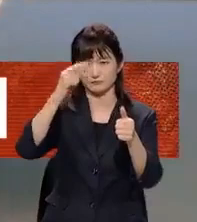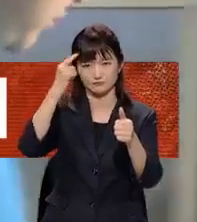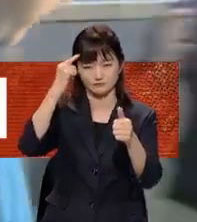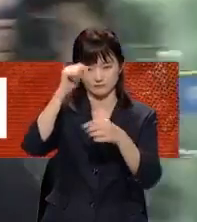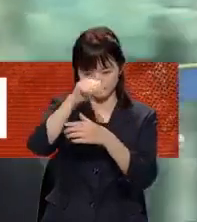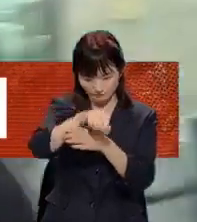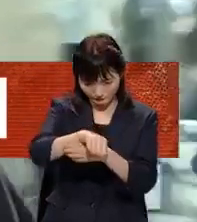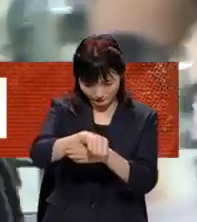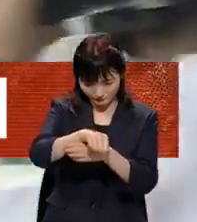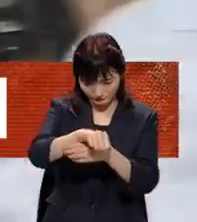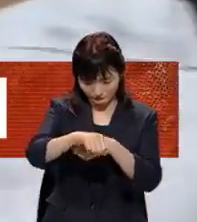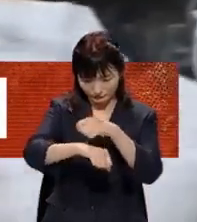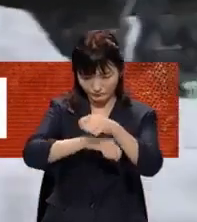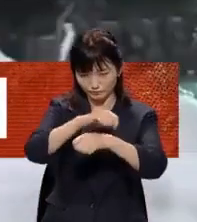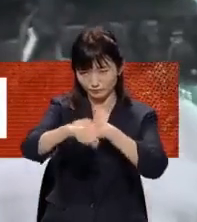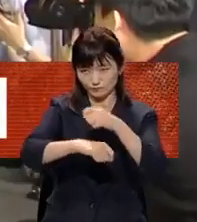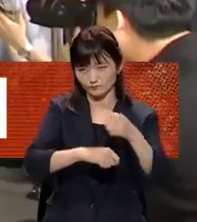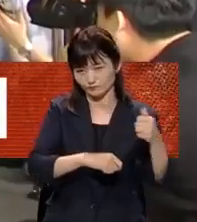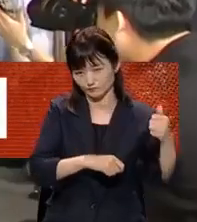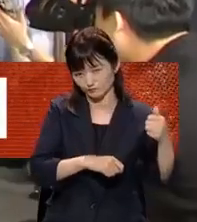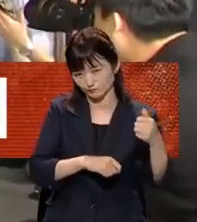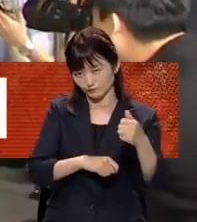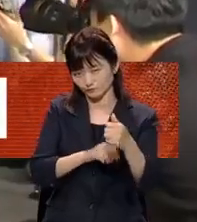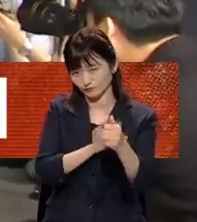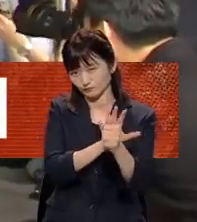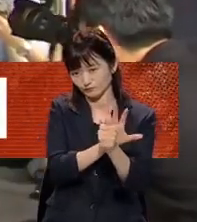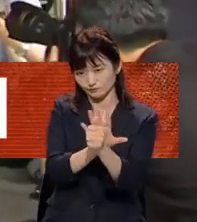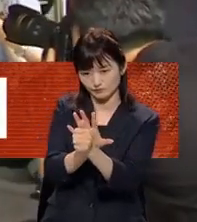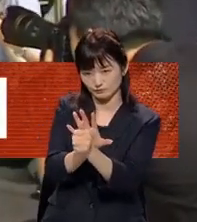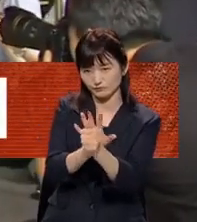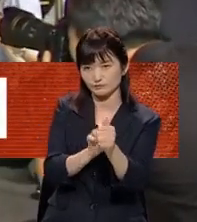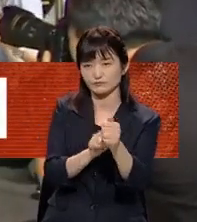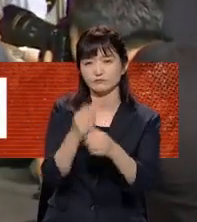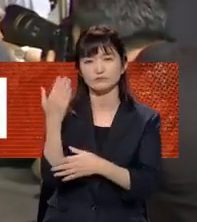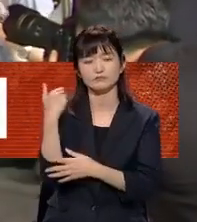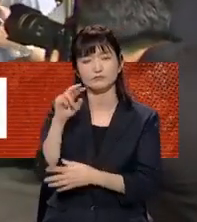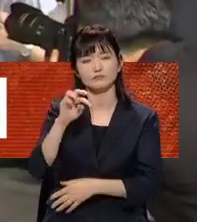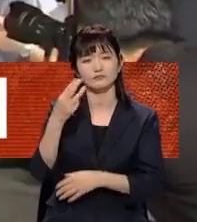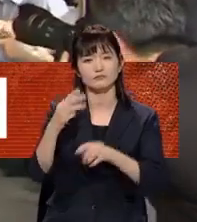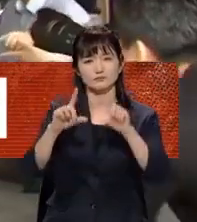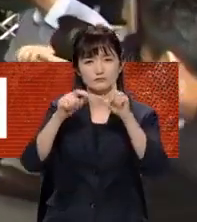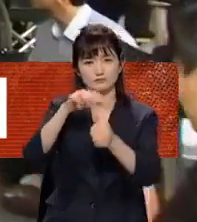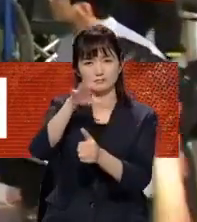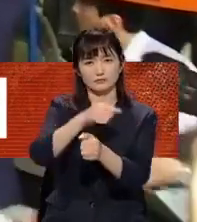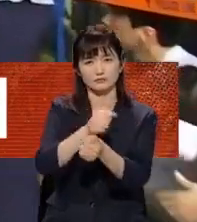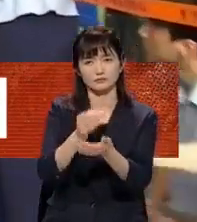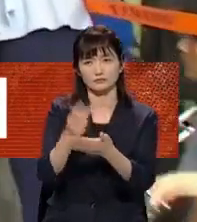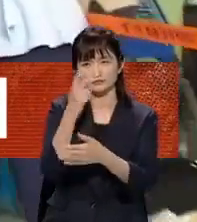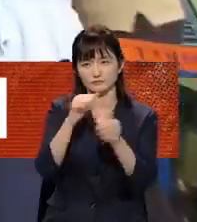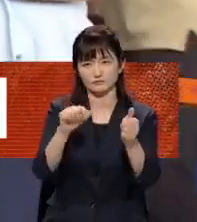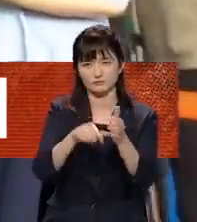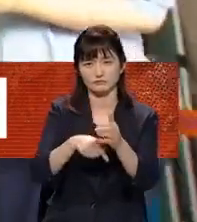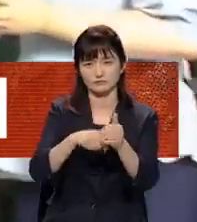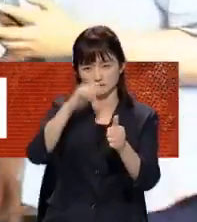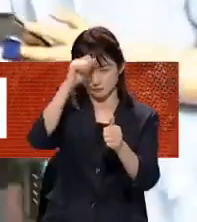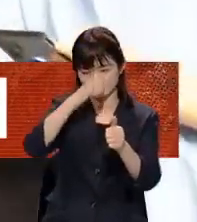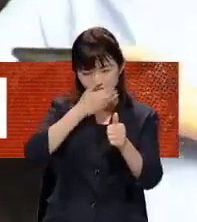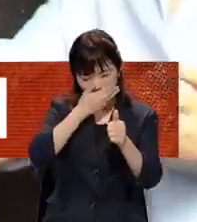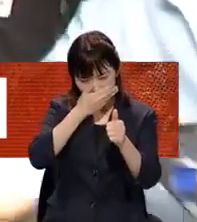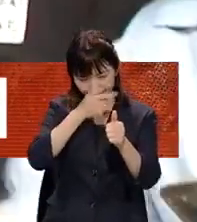고개를 숙이고 포승질에 줄에 묶인 채로 걸어 나왔고요 지난 23일에 영장 실질 심사 당시에는 모자도 쓰고 마스크도 착용했는데